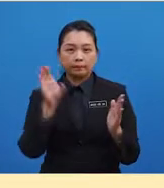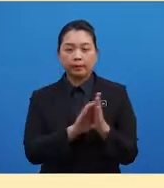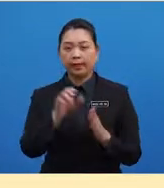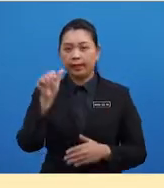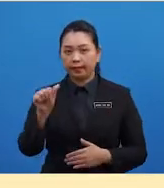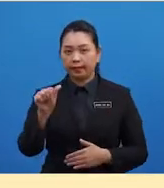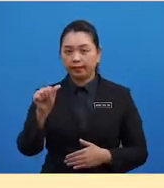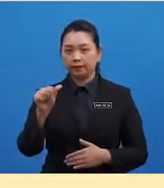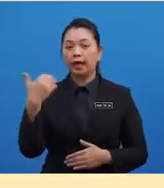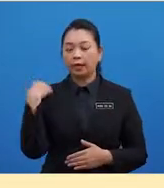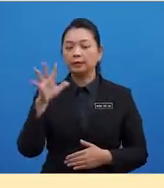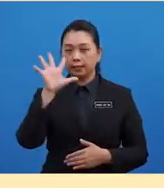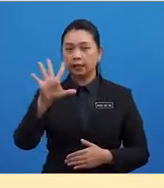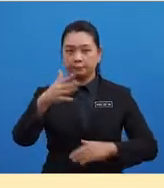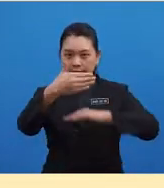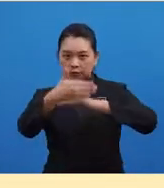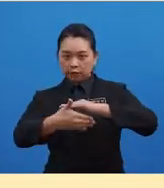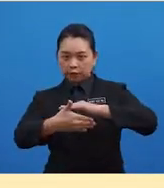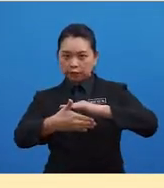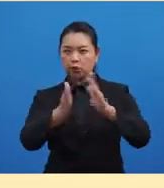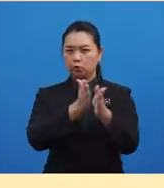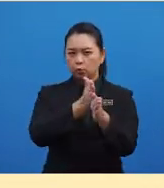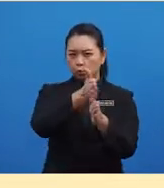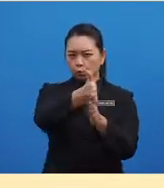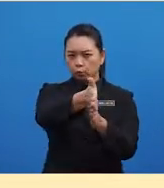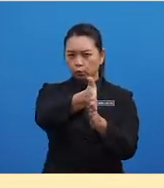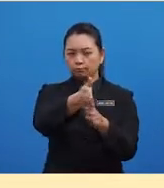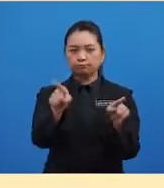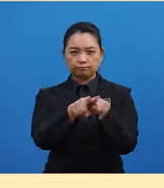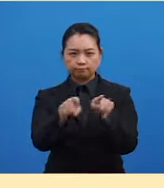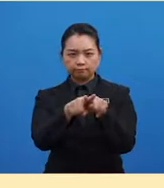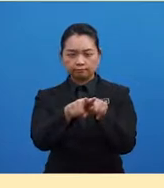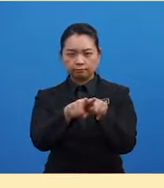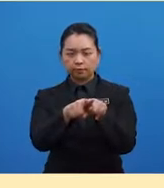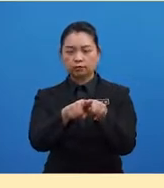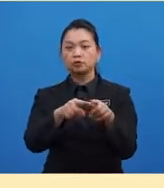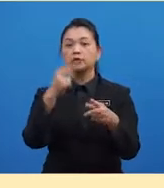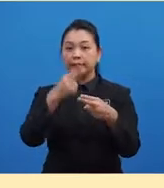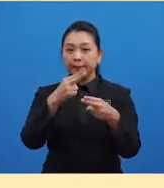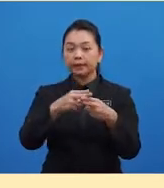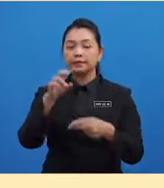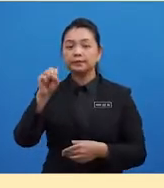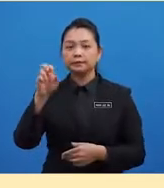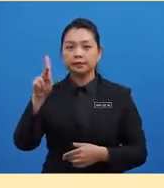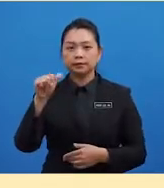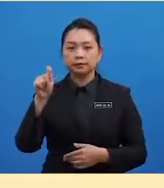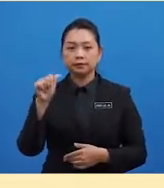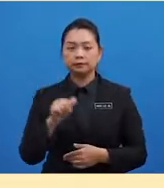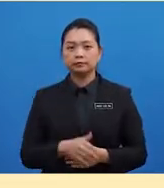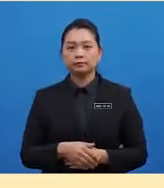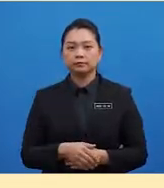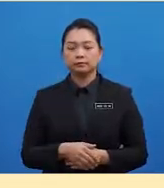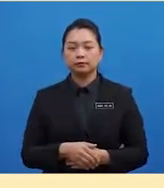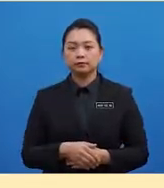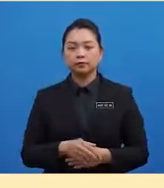ia dikenali sebagai poligon sekata. Manakala, gambar rajah B mempunyai 5 sisi lurus yang tidak sama